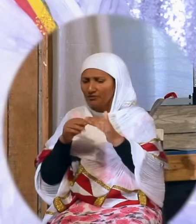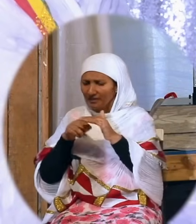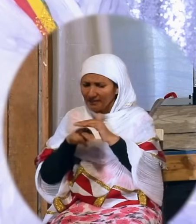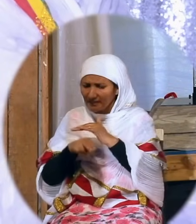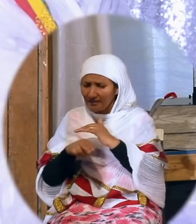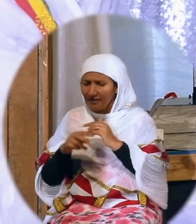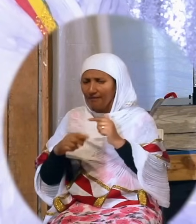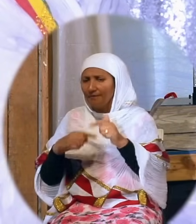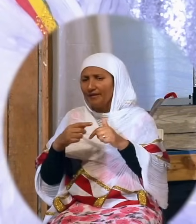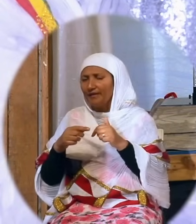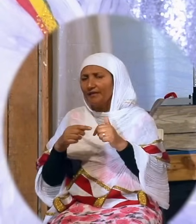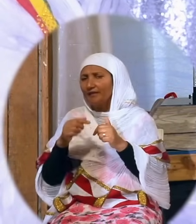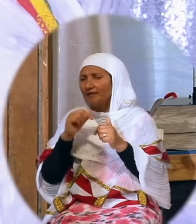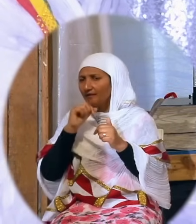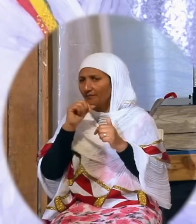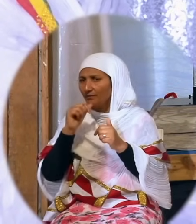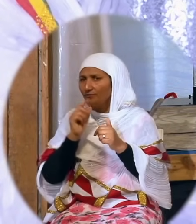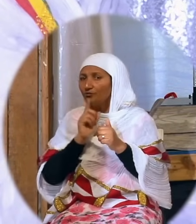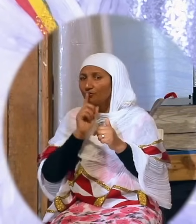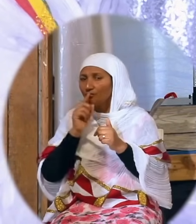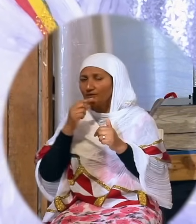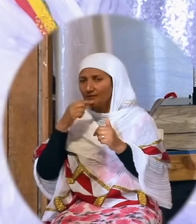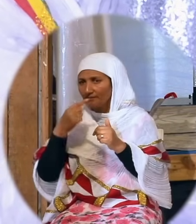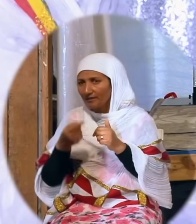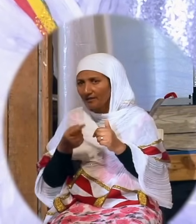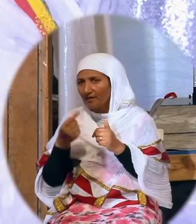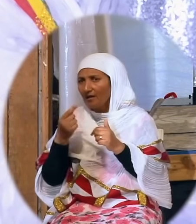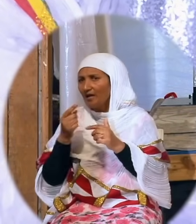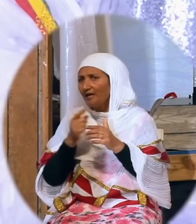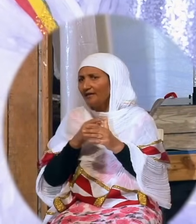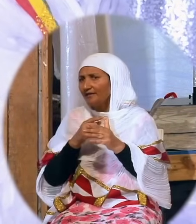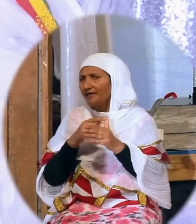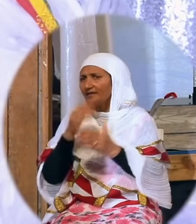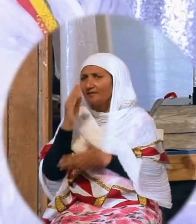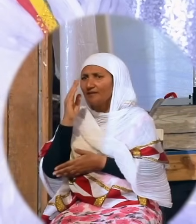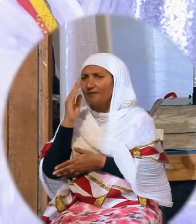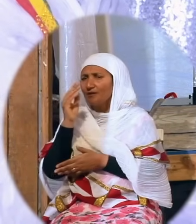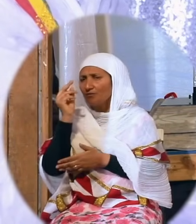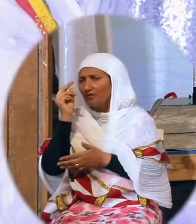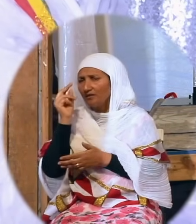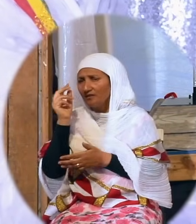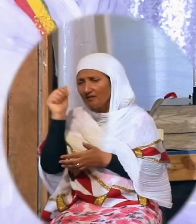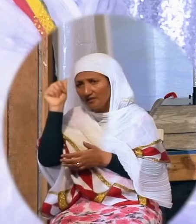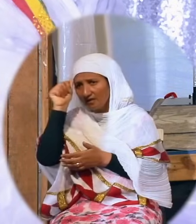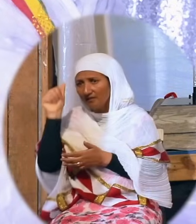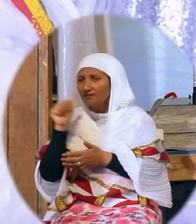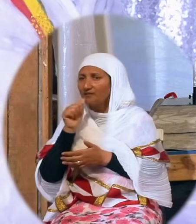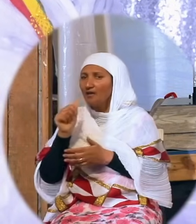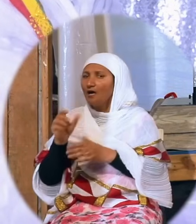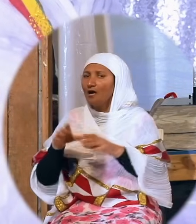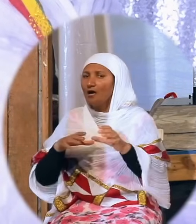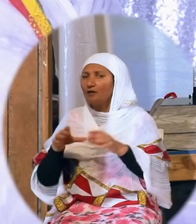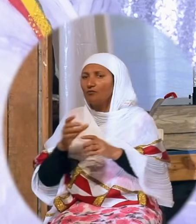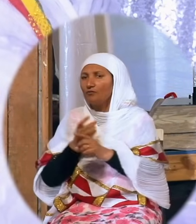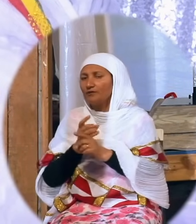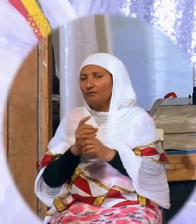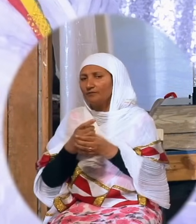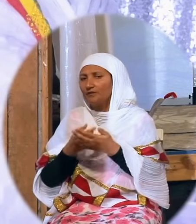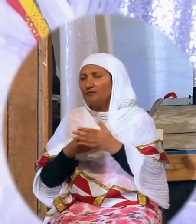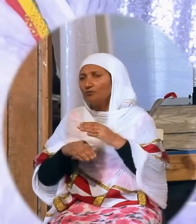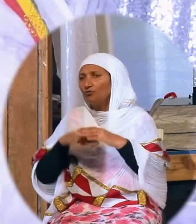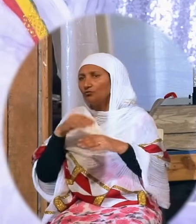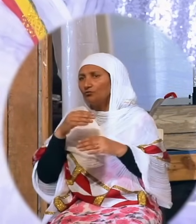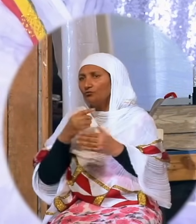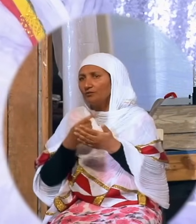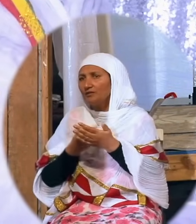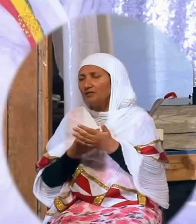የለብን እንደውነቱ ለመናገር አንደኛ እግዚአብሔር ወንድና ሴት አድርጎ ፈጠረ ከዚያ የወጡትን ደግሞ